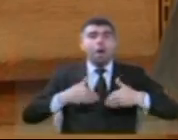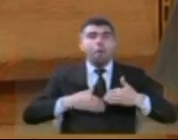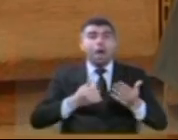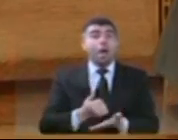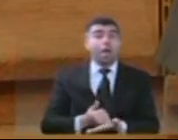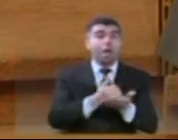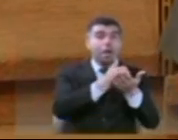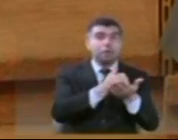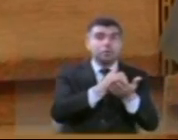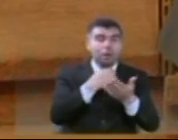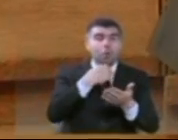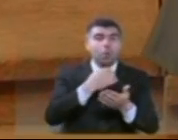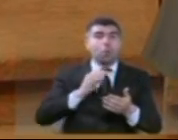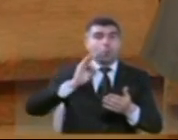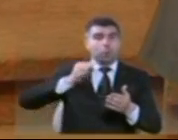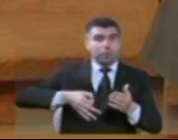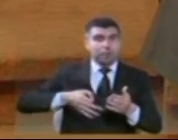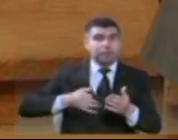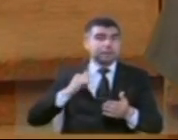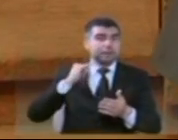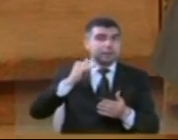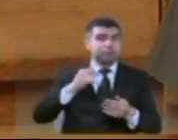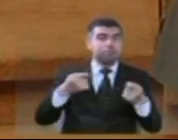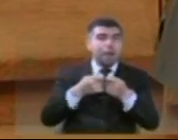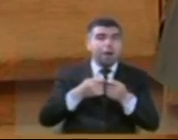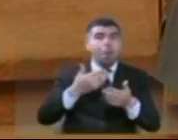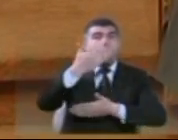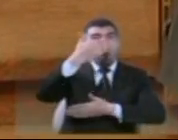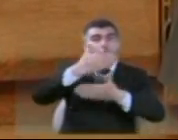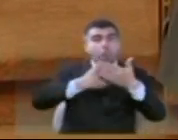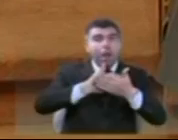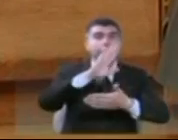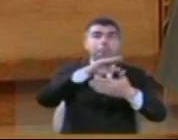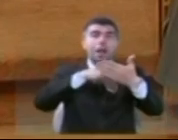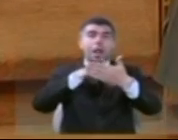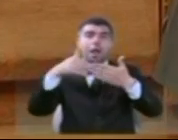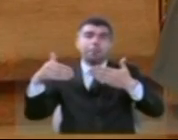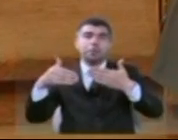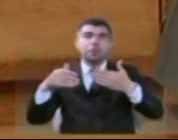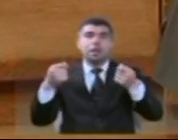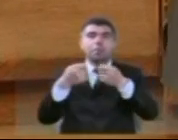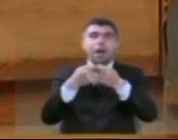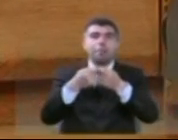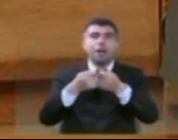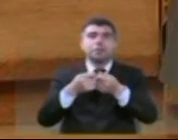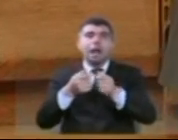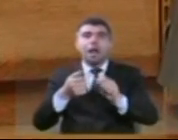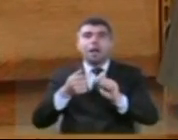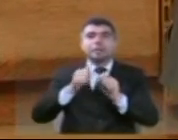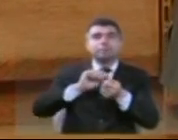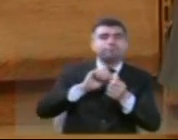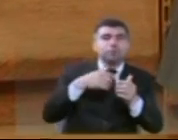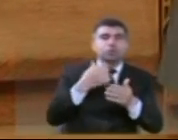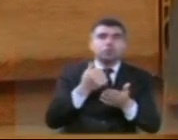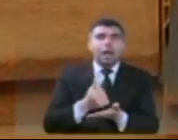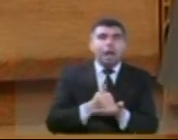إعاقة. وبذلك فنحن بصدد تهيئ لبرنامج الأنشطة المدرة للدخل اللي هي كنشتغلوا